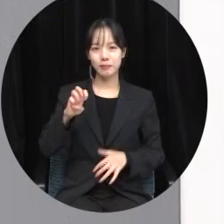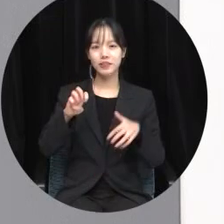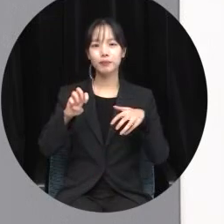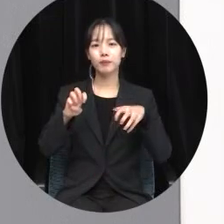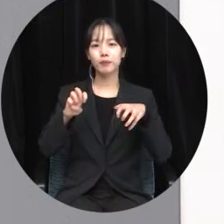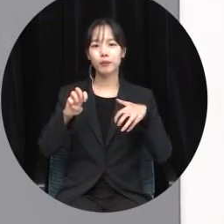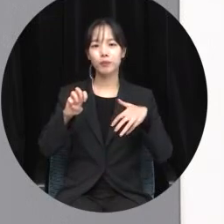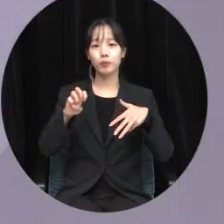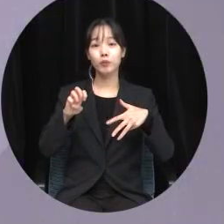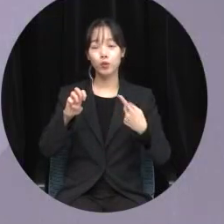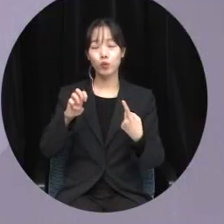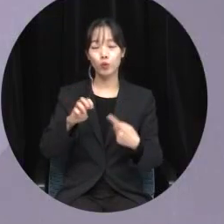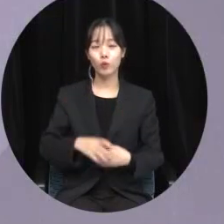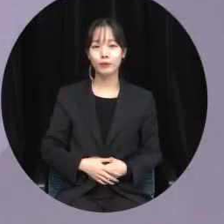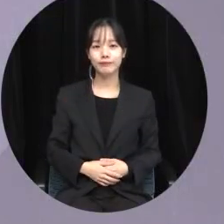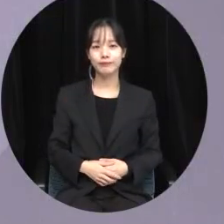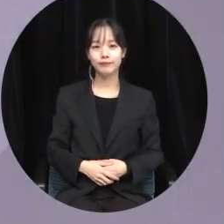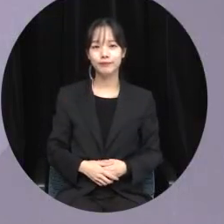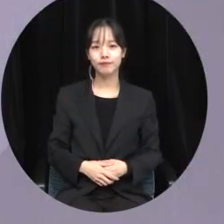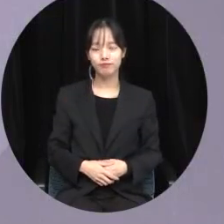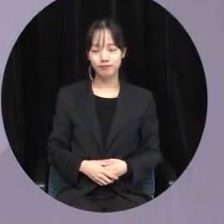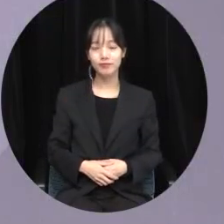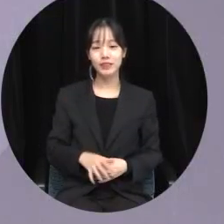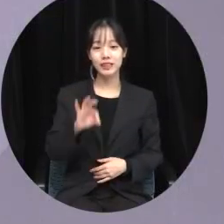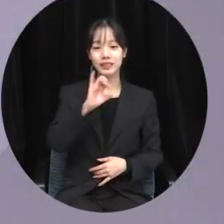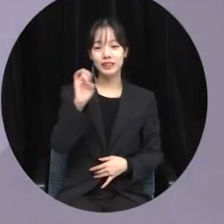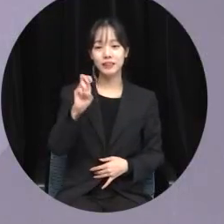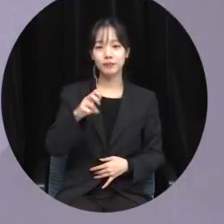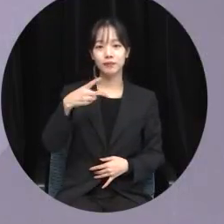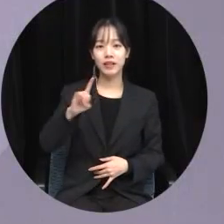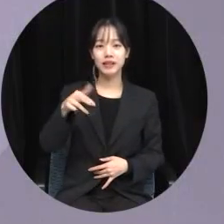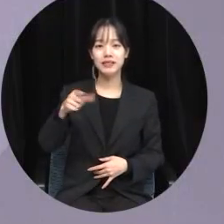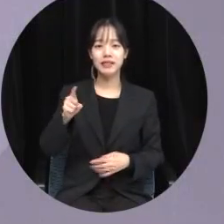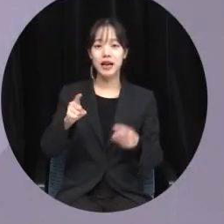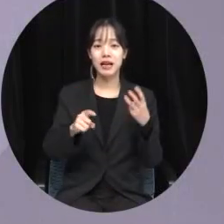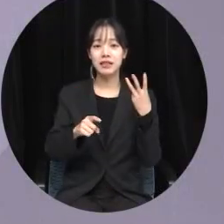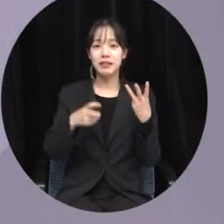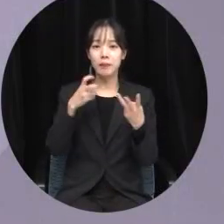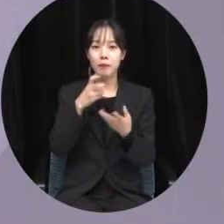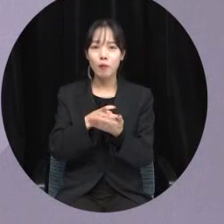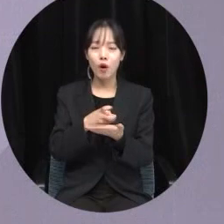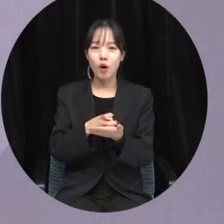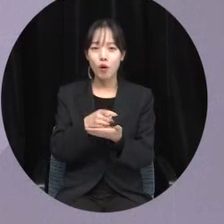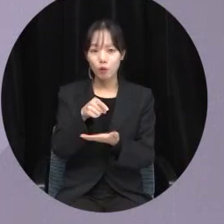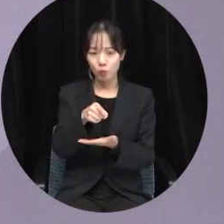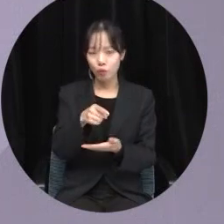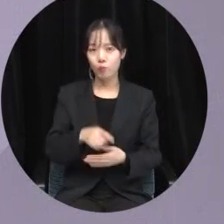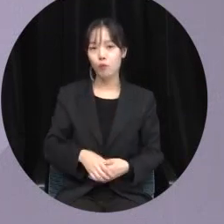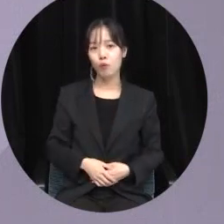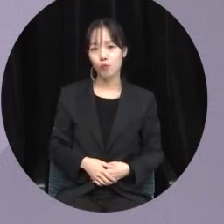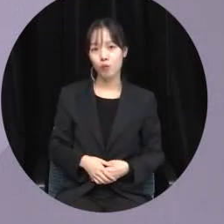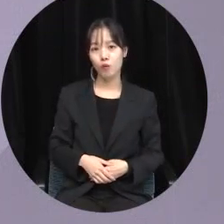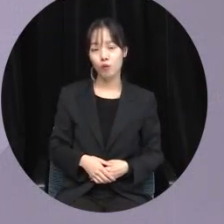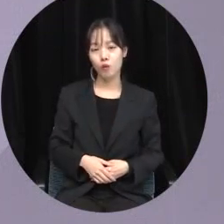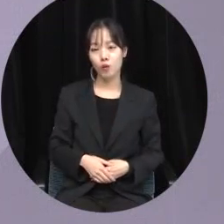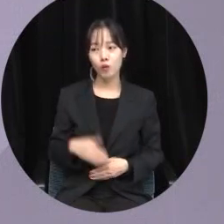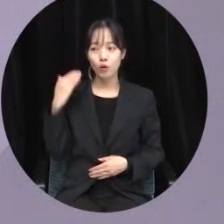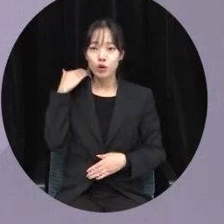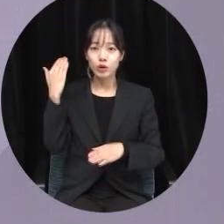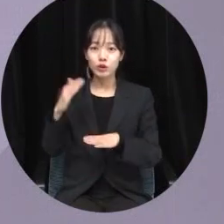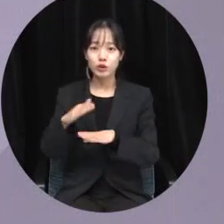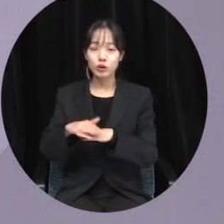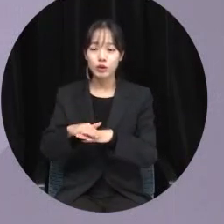네, 임대차 3법이 전세 대상자들의 계약의